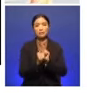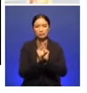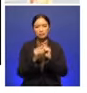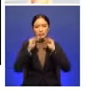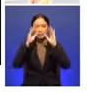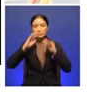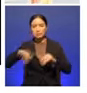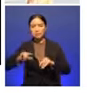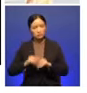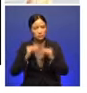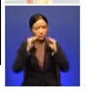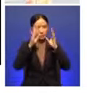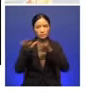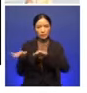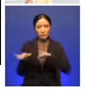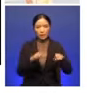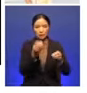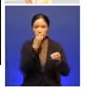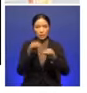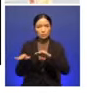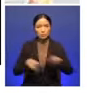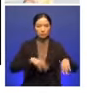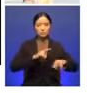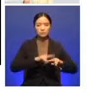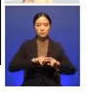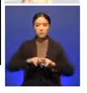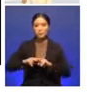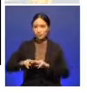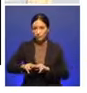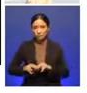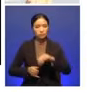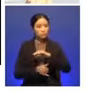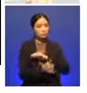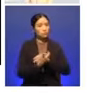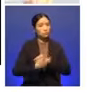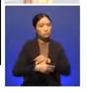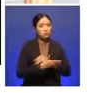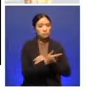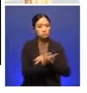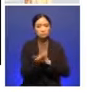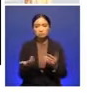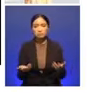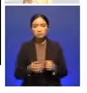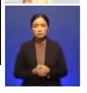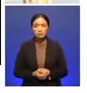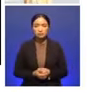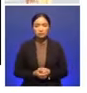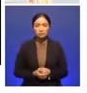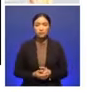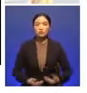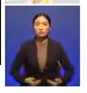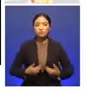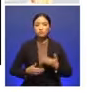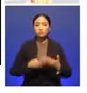ได้เวลาตื่นต้องเหมือนกันเวลาทานอาหารการนั่งการแม้แต่จะไปเข้าห้องน้ำนะคะการที่เราเนี่ยจะด